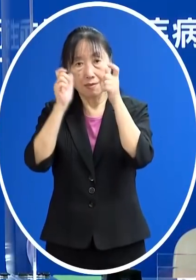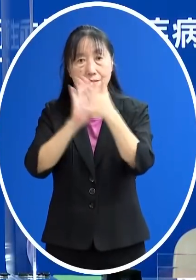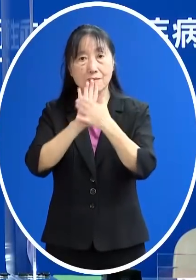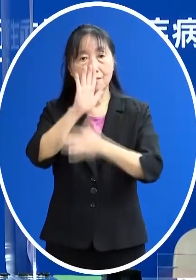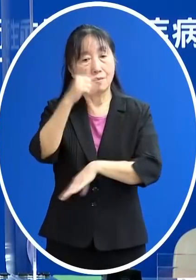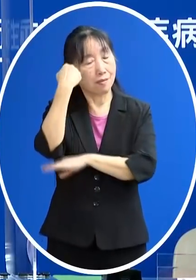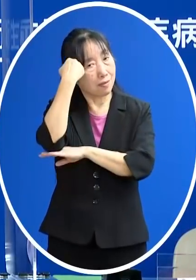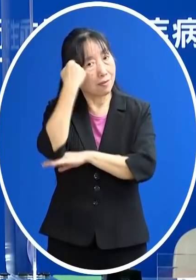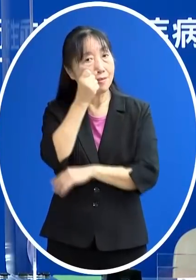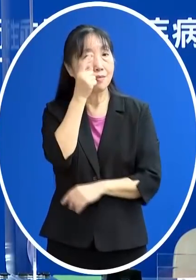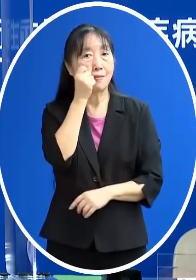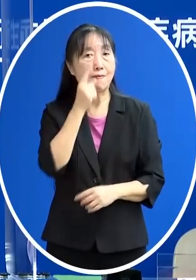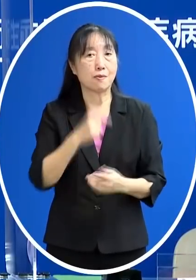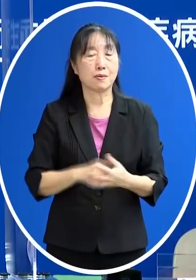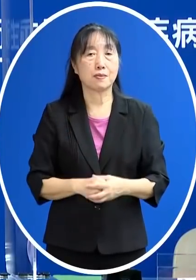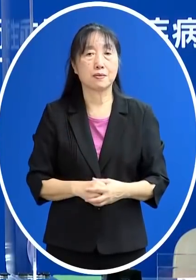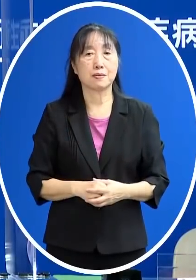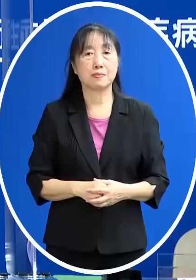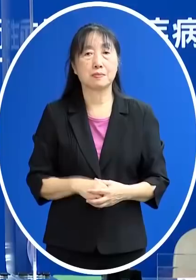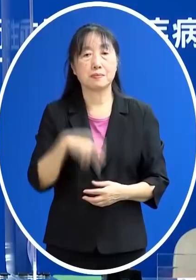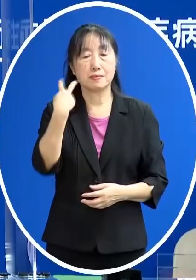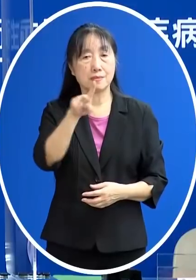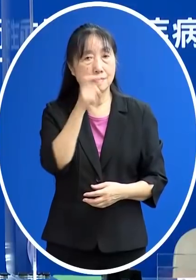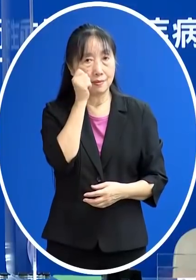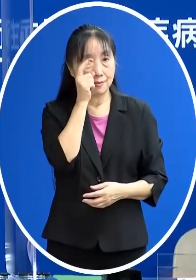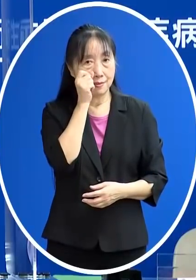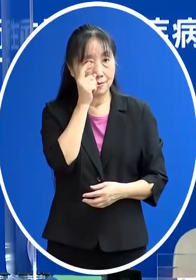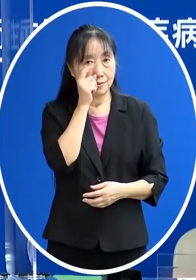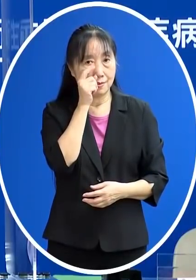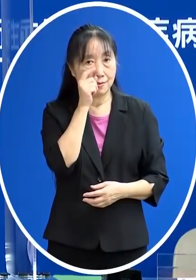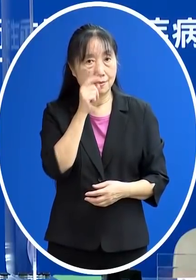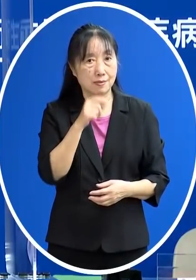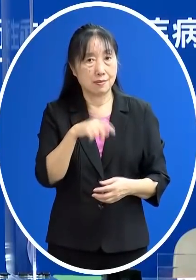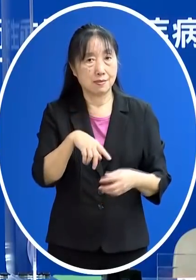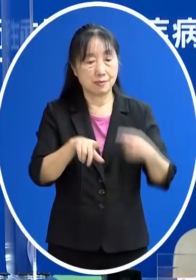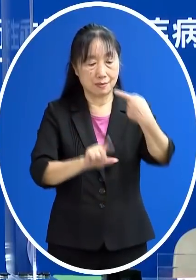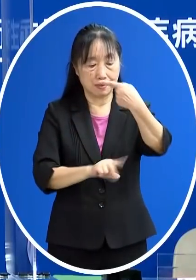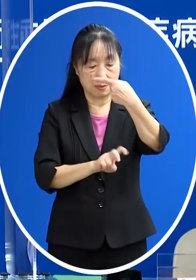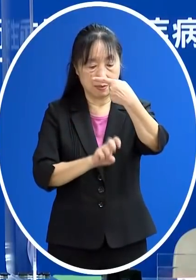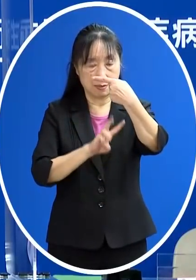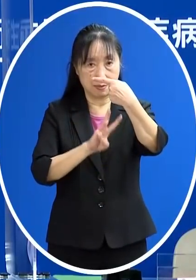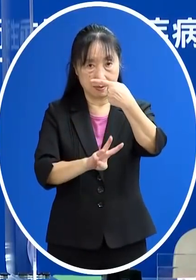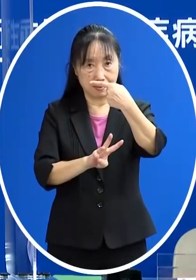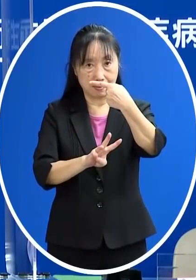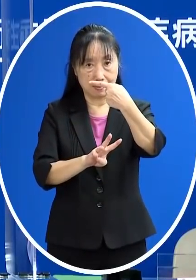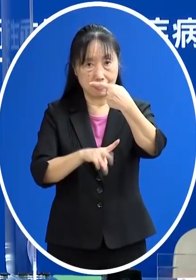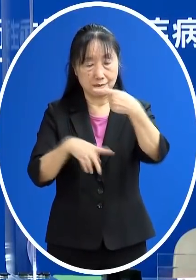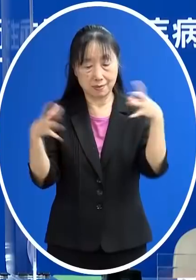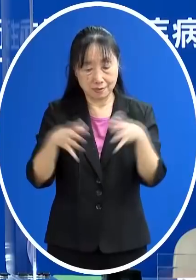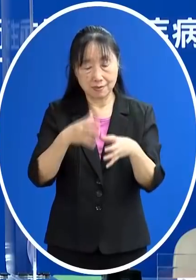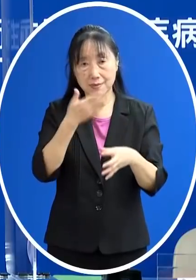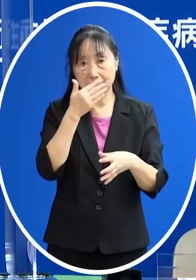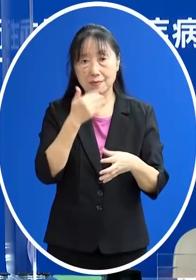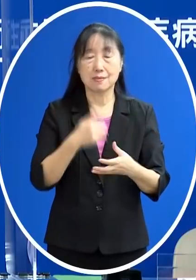住台南那从台南到跟他在1月23号那有聚